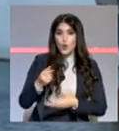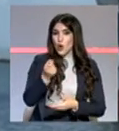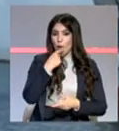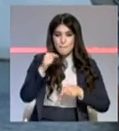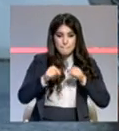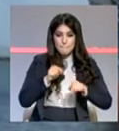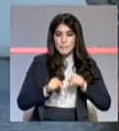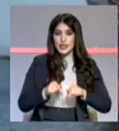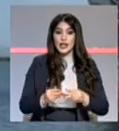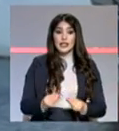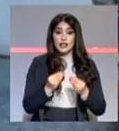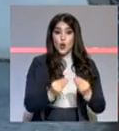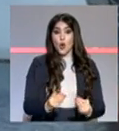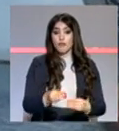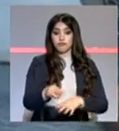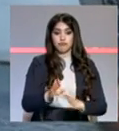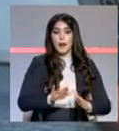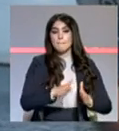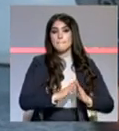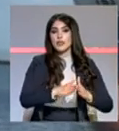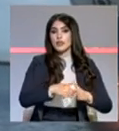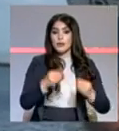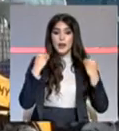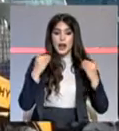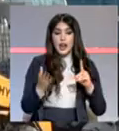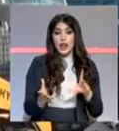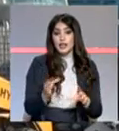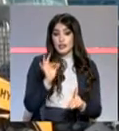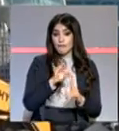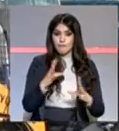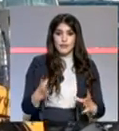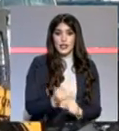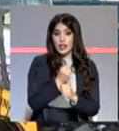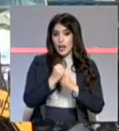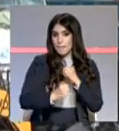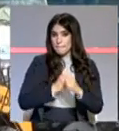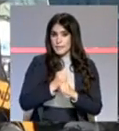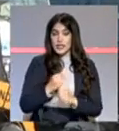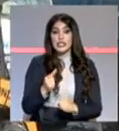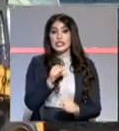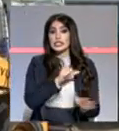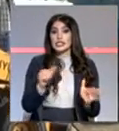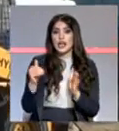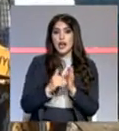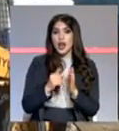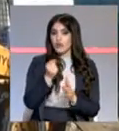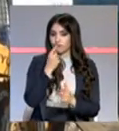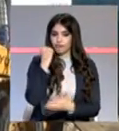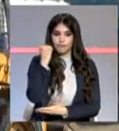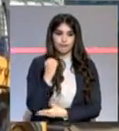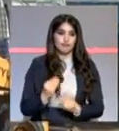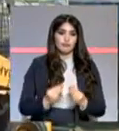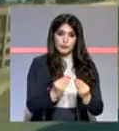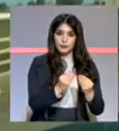مؤخرا الى ميناء بنزرت لانقاذ الموسم الفلاحي الحالي، حيث سيتم توريد 60,000 طن من ماده لامونيتر